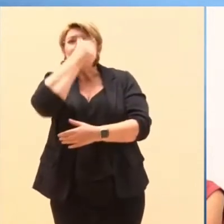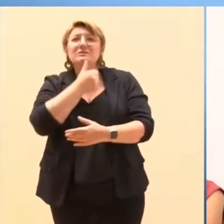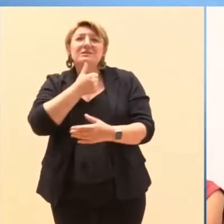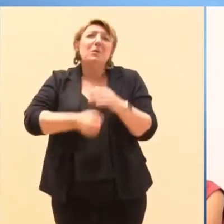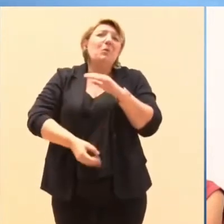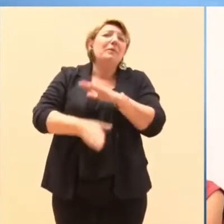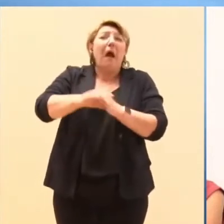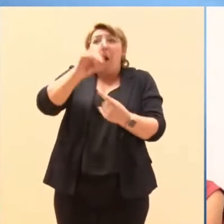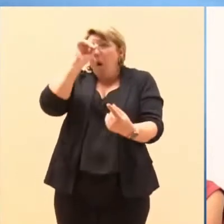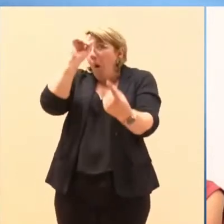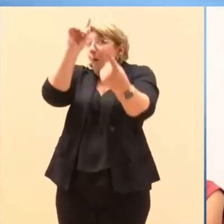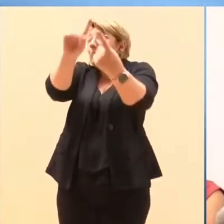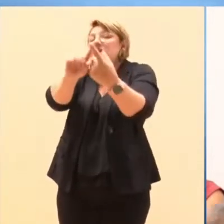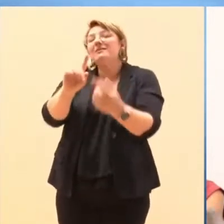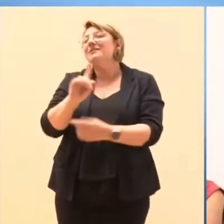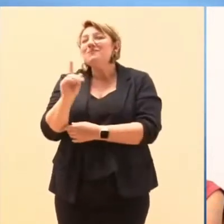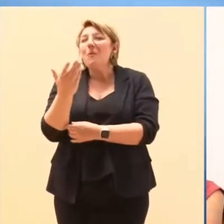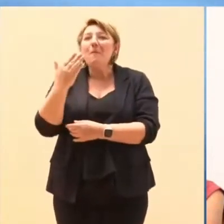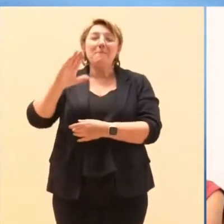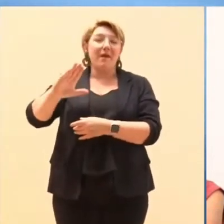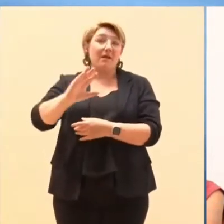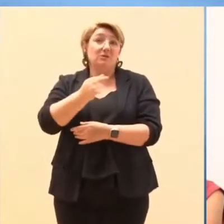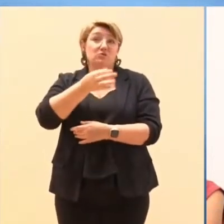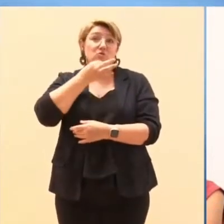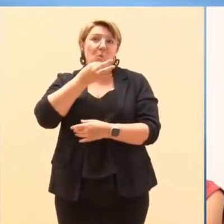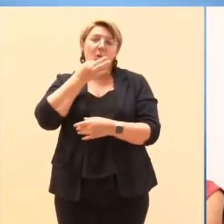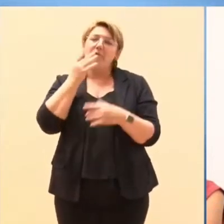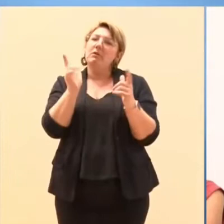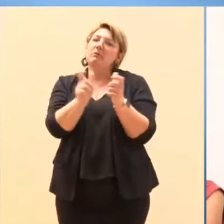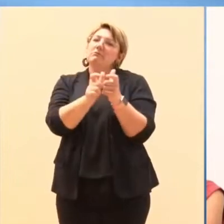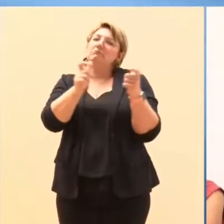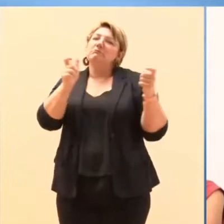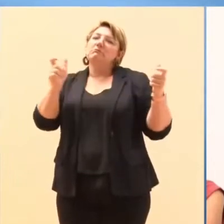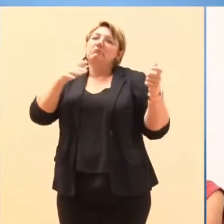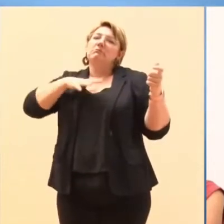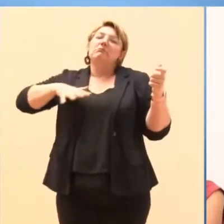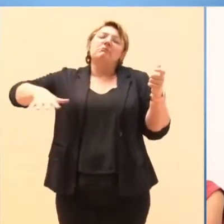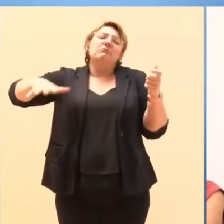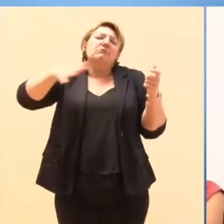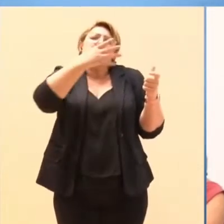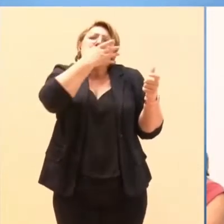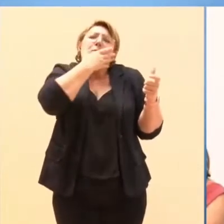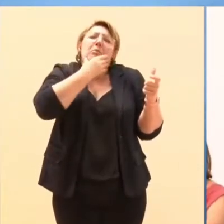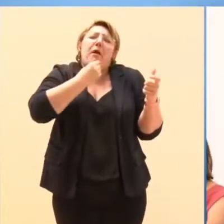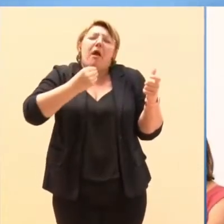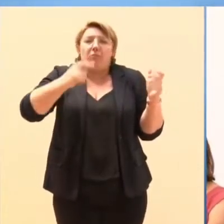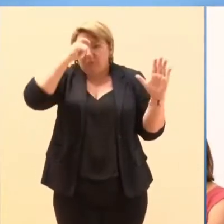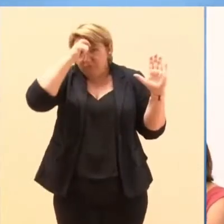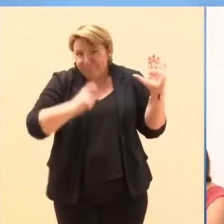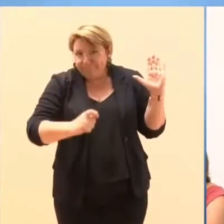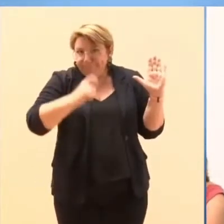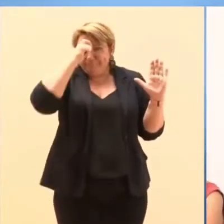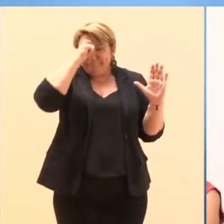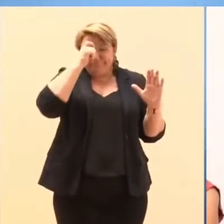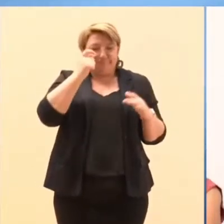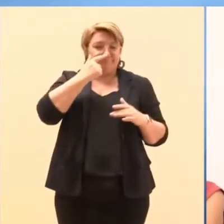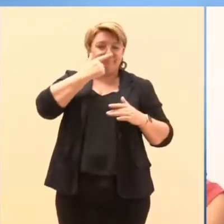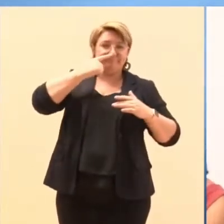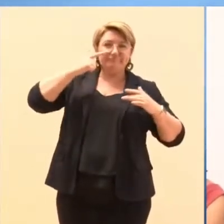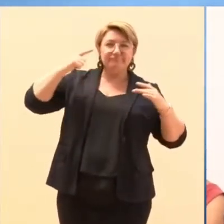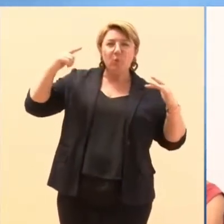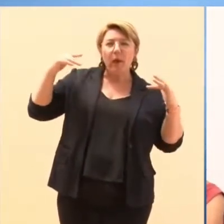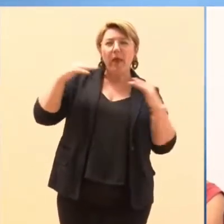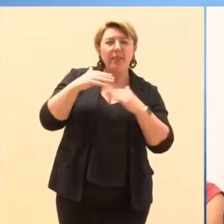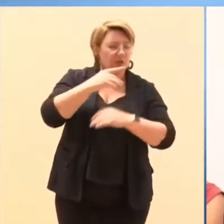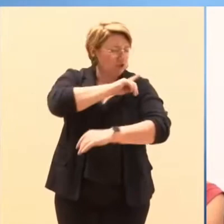permet aussi de citer la réalisation de ce superbe équipement dans lequel nous nous trouvons, que notre énergie a